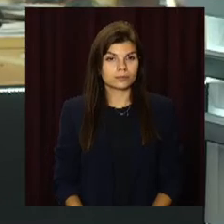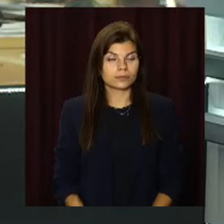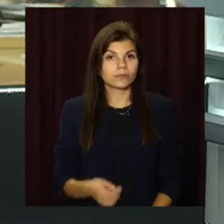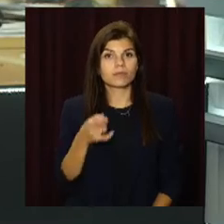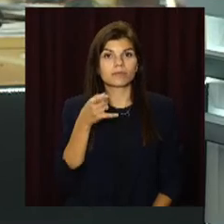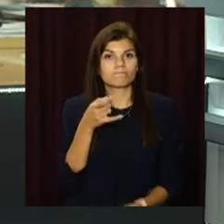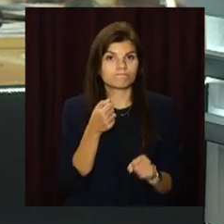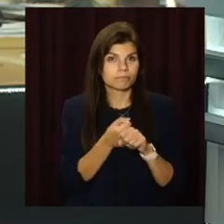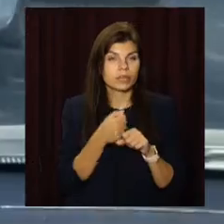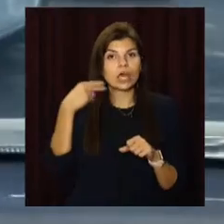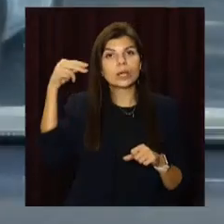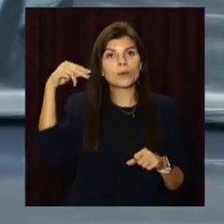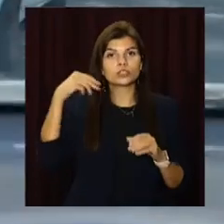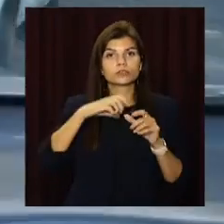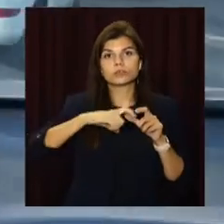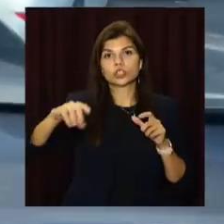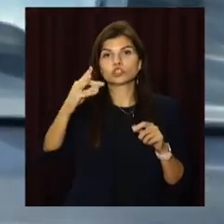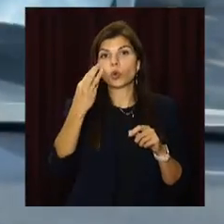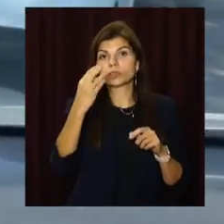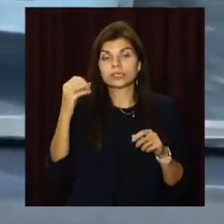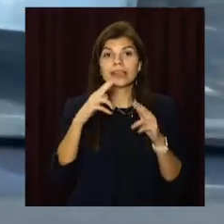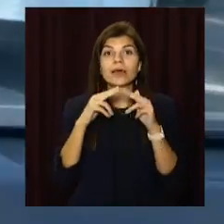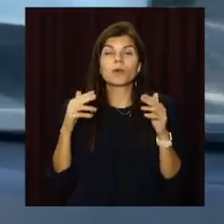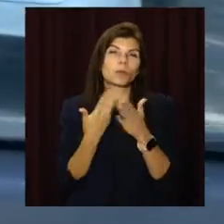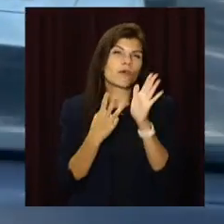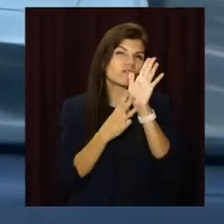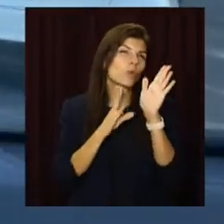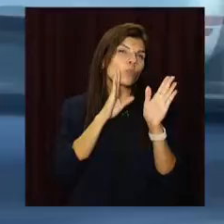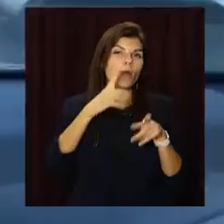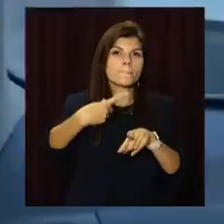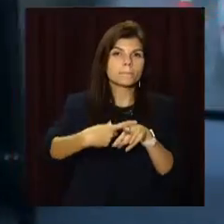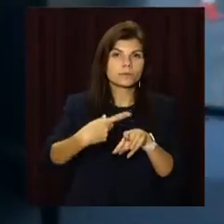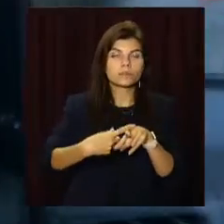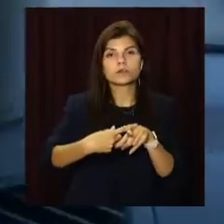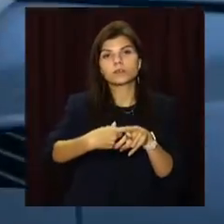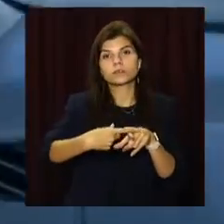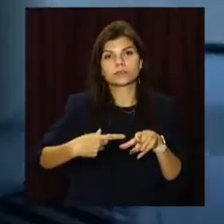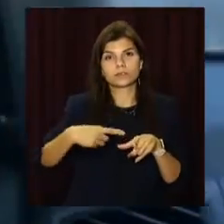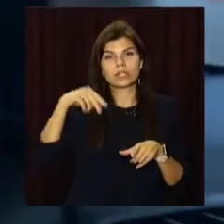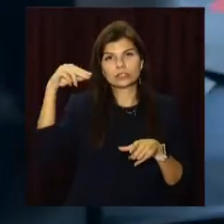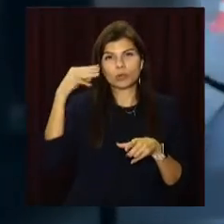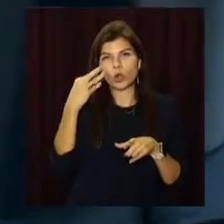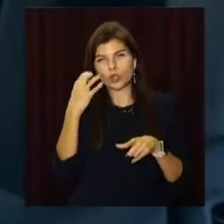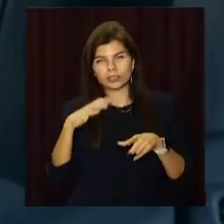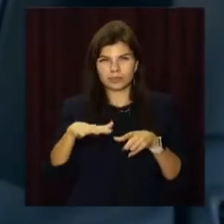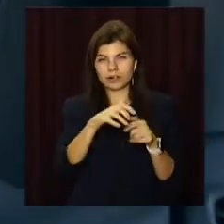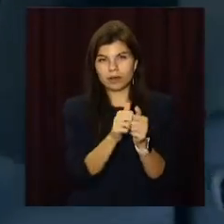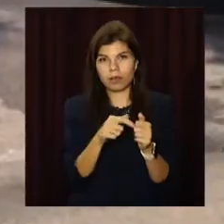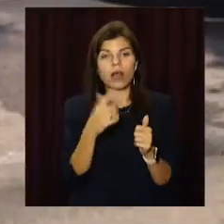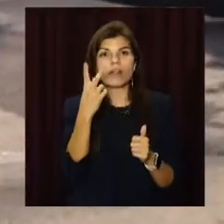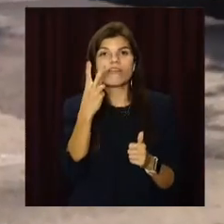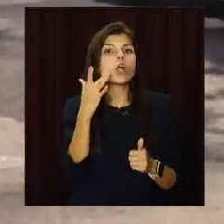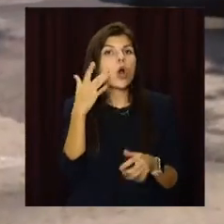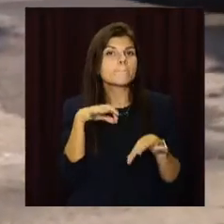Автотроща на Запорізькому шосе. У Дніпрі десь о 8 ранку на перехресті вулиць Джинчарадзе та Запорізького шосе зіткнулися два легковика.